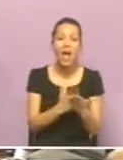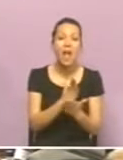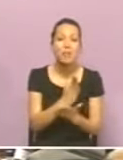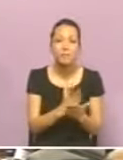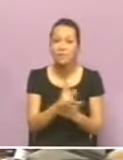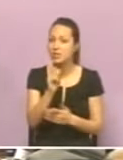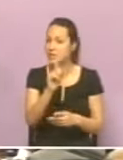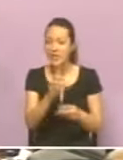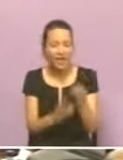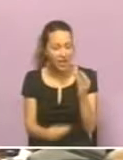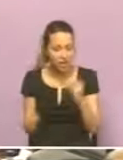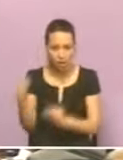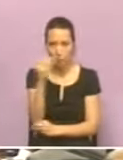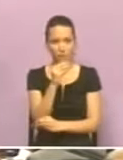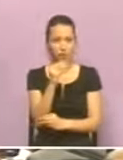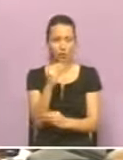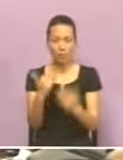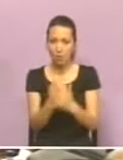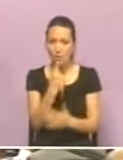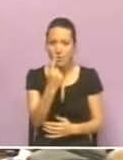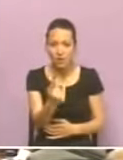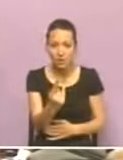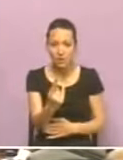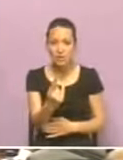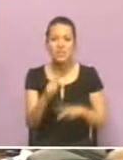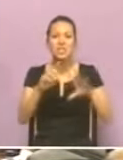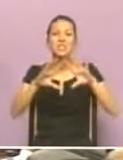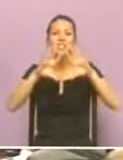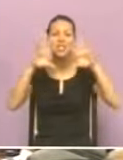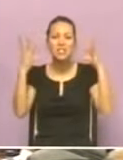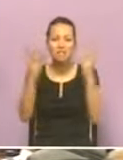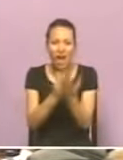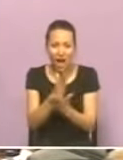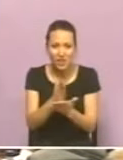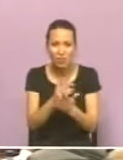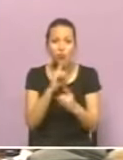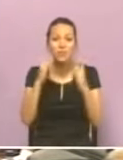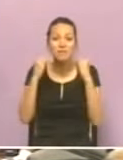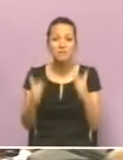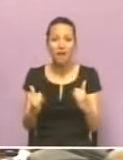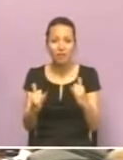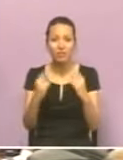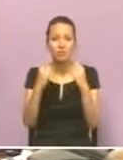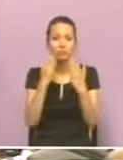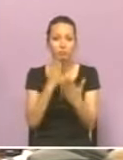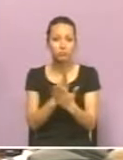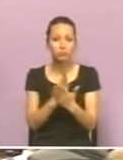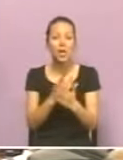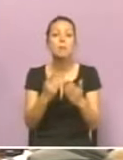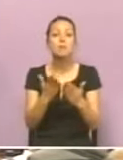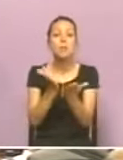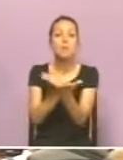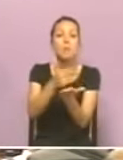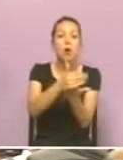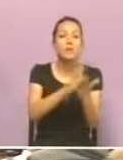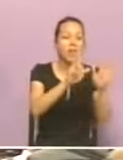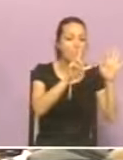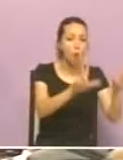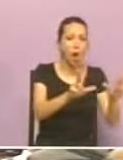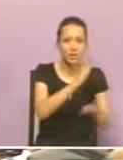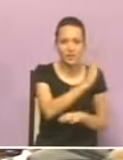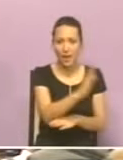neće povećavati. Dakle, sva administracija koja trenutno postoji biće raspoređena u 8 novih ustanova.